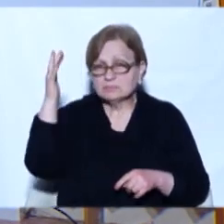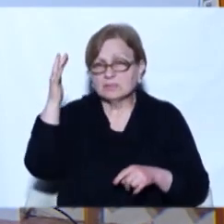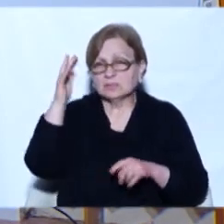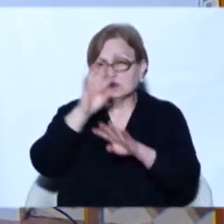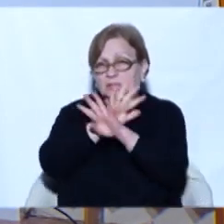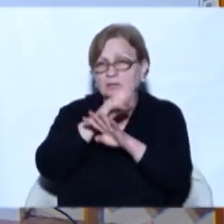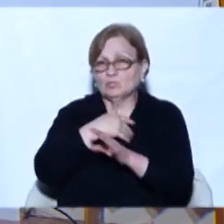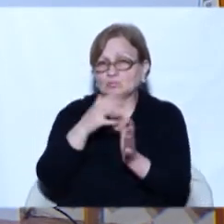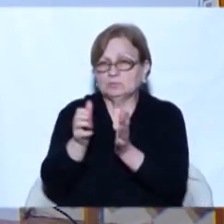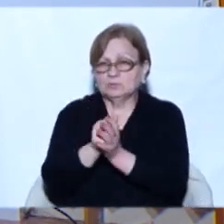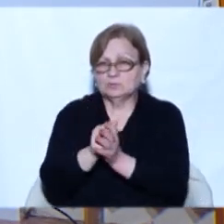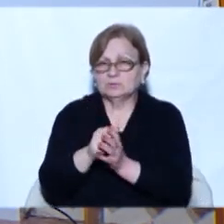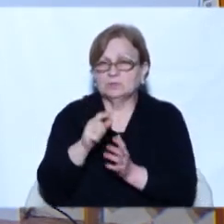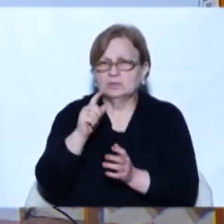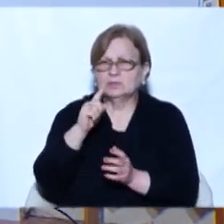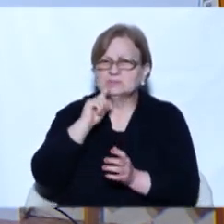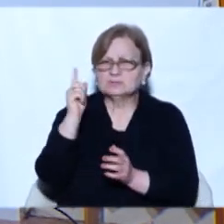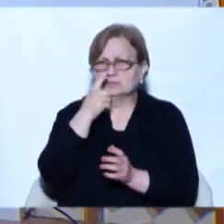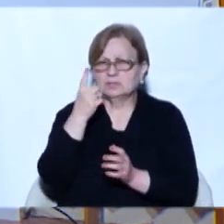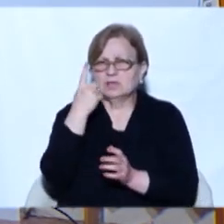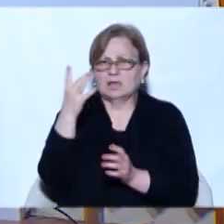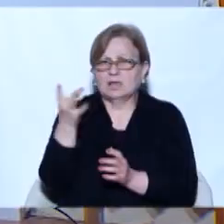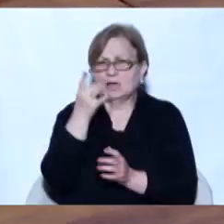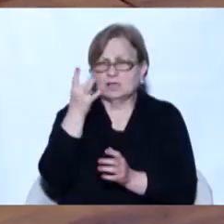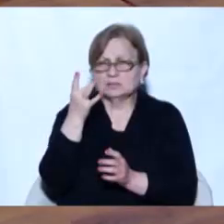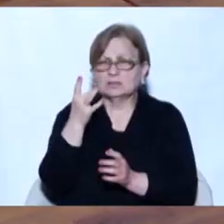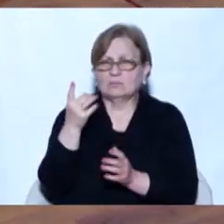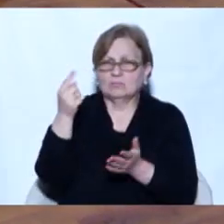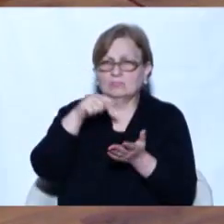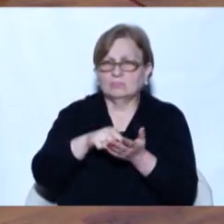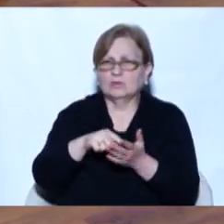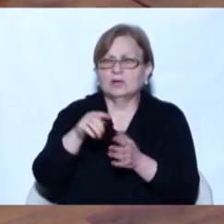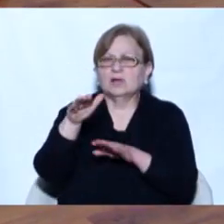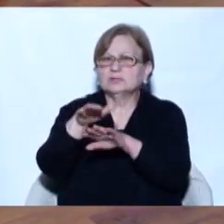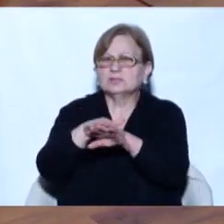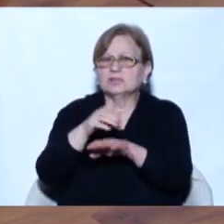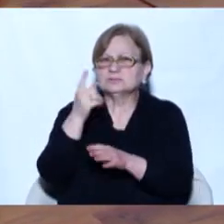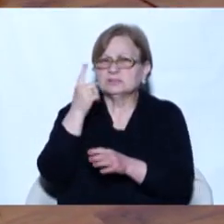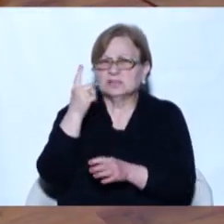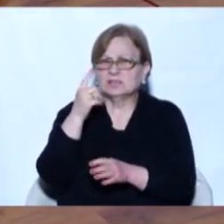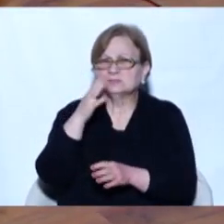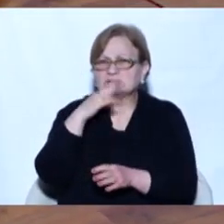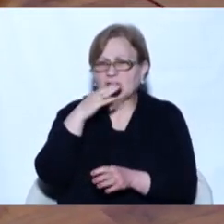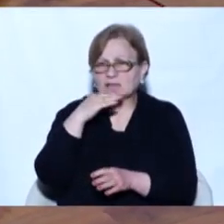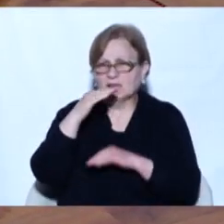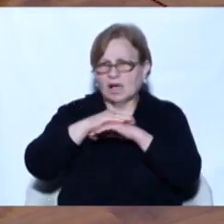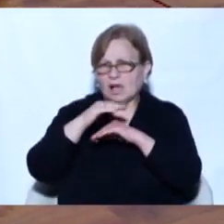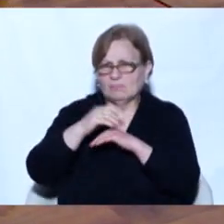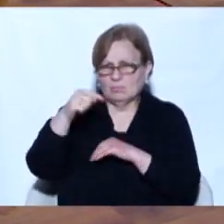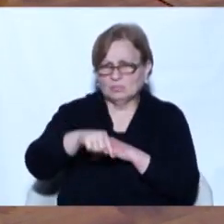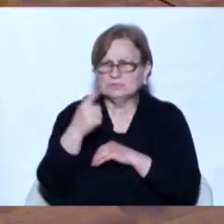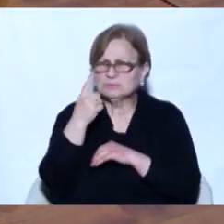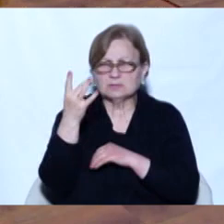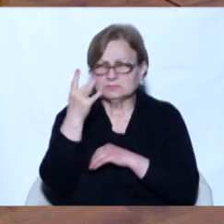ერთხელ, ივნისის ყველაზე გრძელ ღამეს ჩნდება, მდინარესთან მოდის, წყალს სვამს და უკან